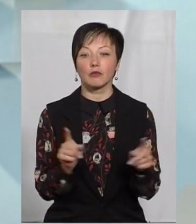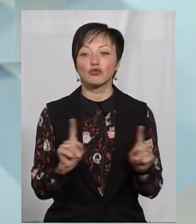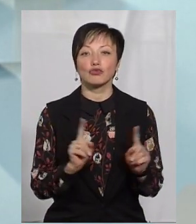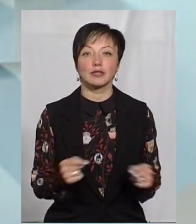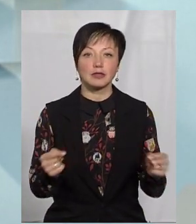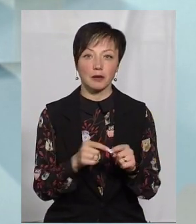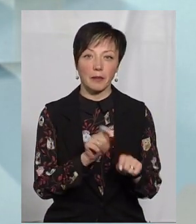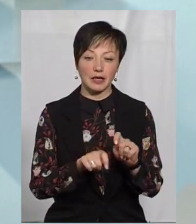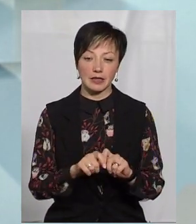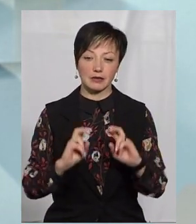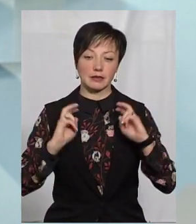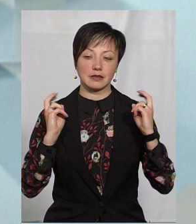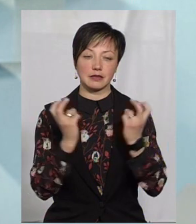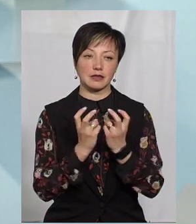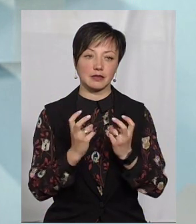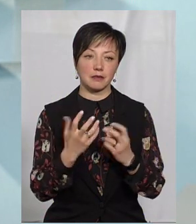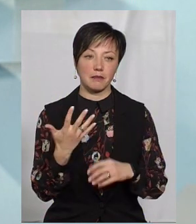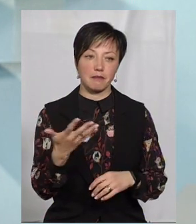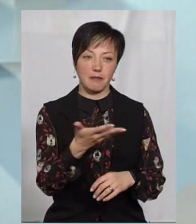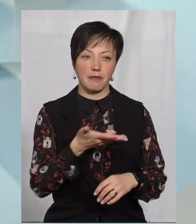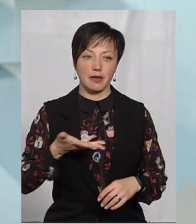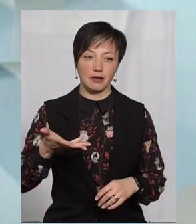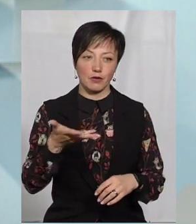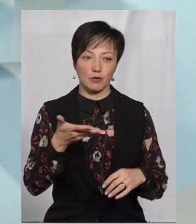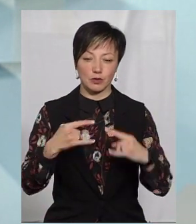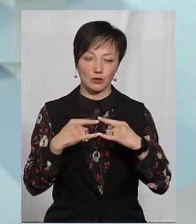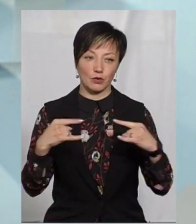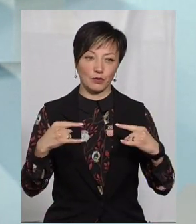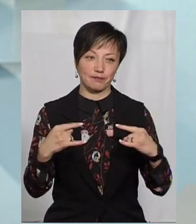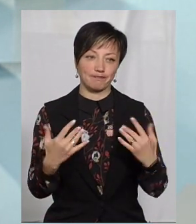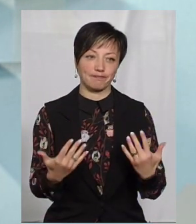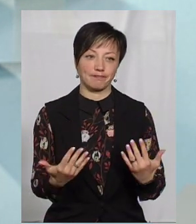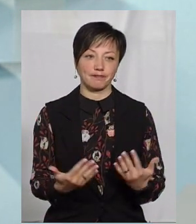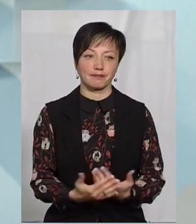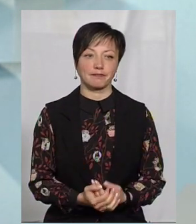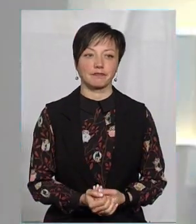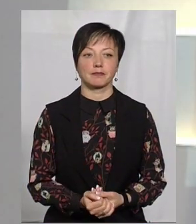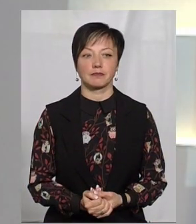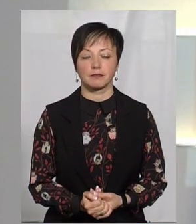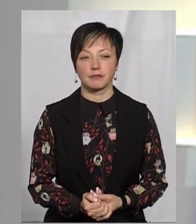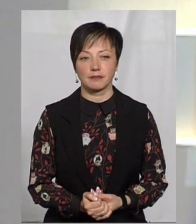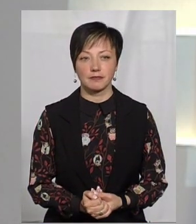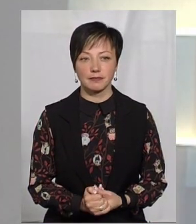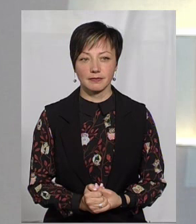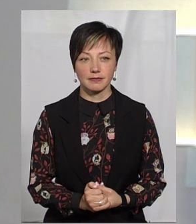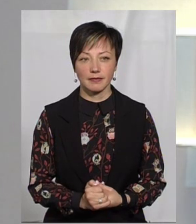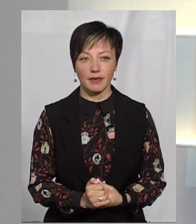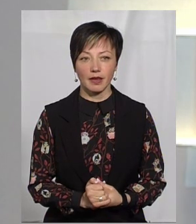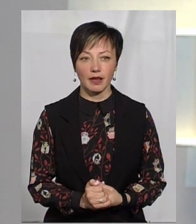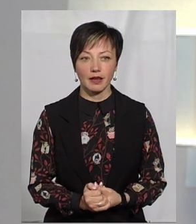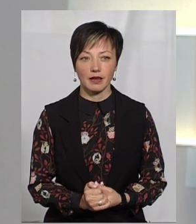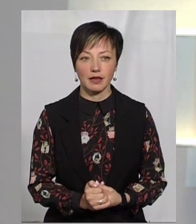вони перевіряли, сидячи за п'ятером за одним столиком. Чи не більше. Тісно. Да, чи не тісно.